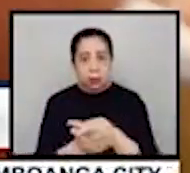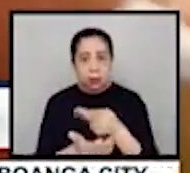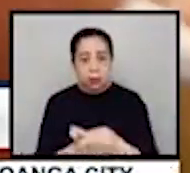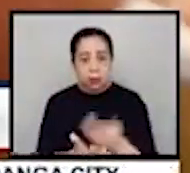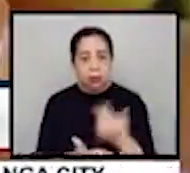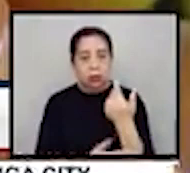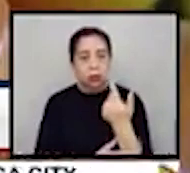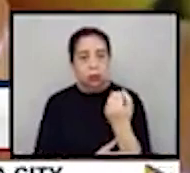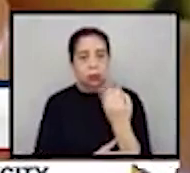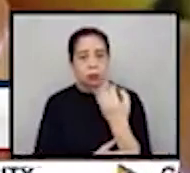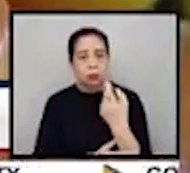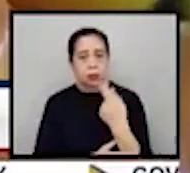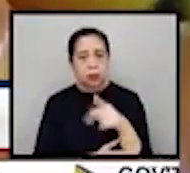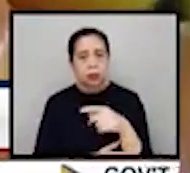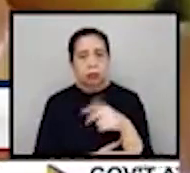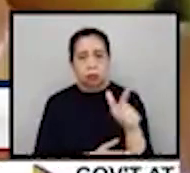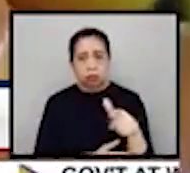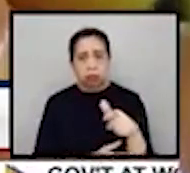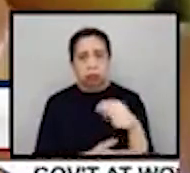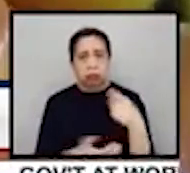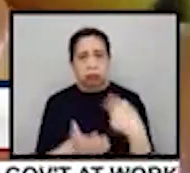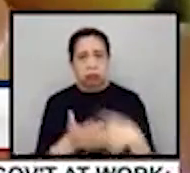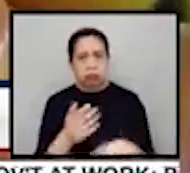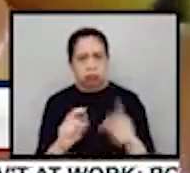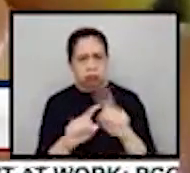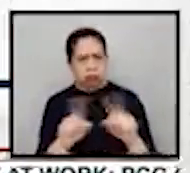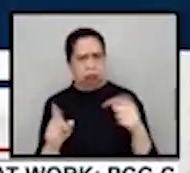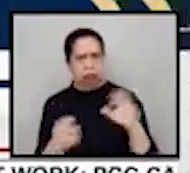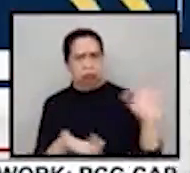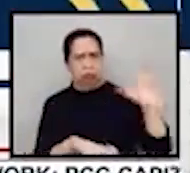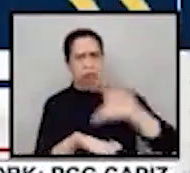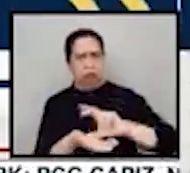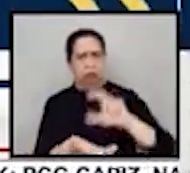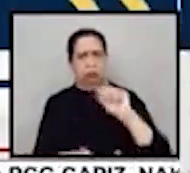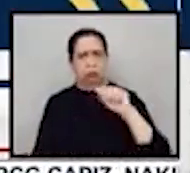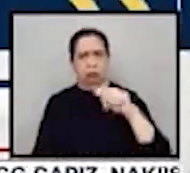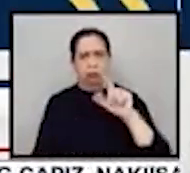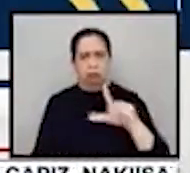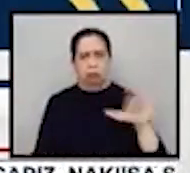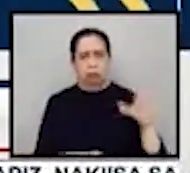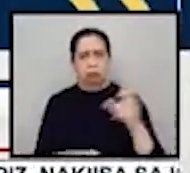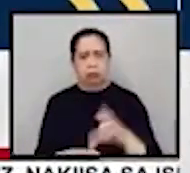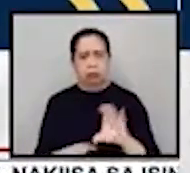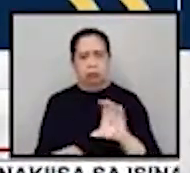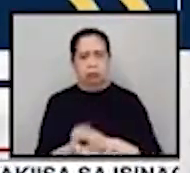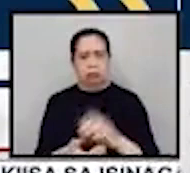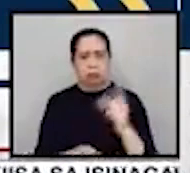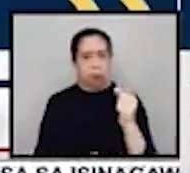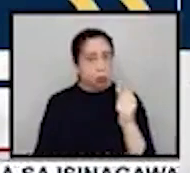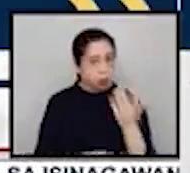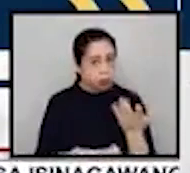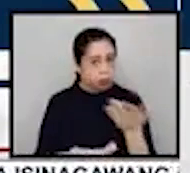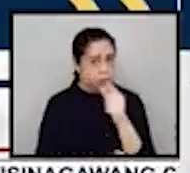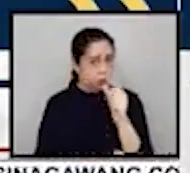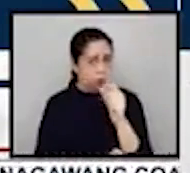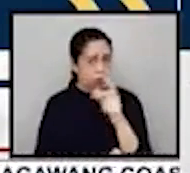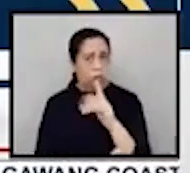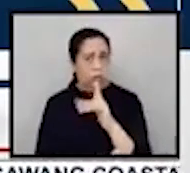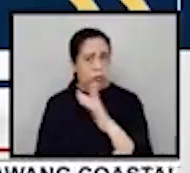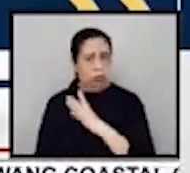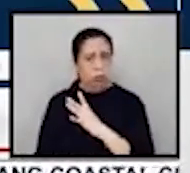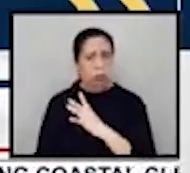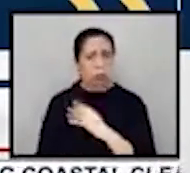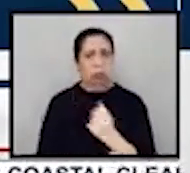farm gate price na malayo sa puhunan ng mga magsasaka. Sana yung 20 man lang, 20, 25 man lang para hindi